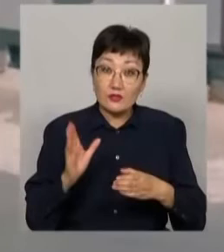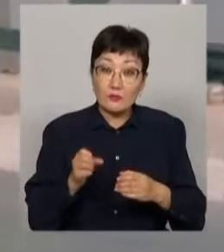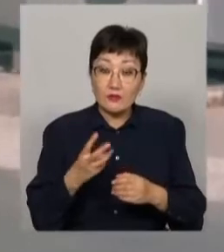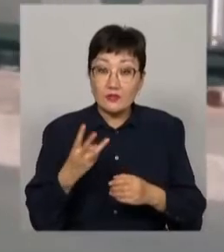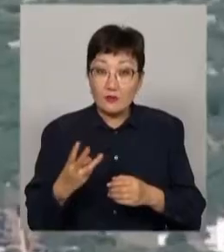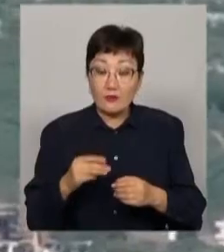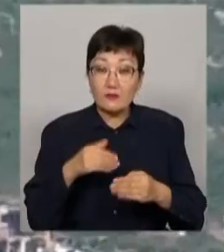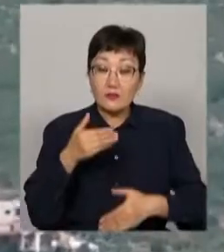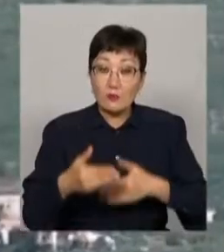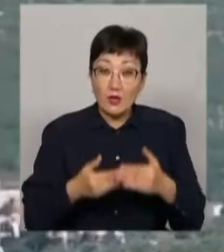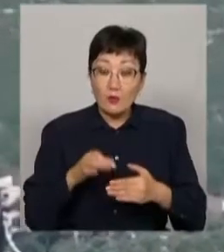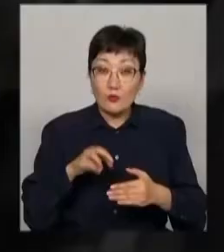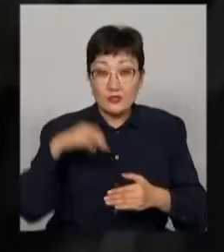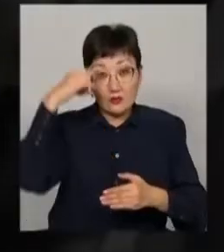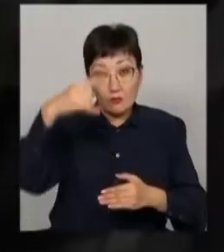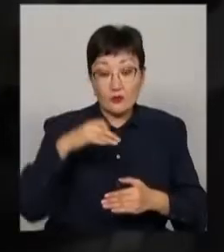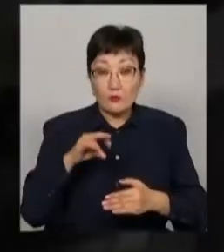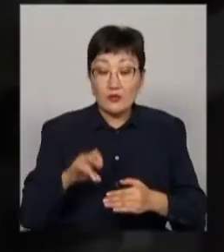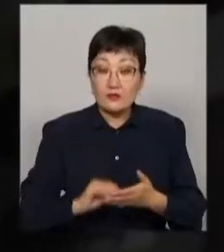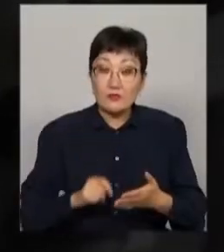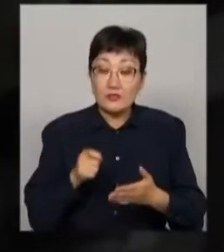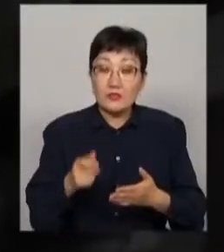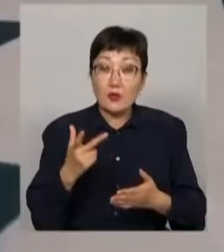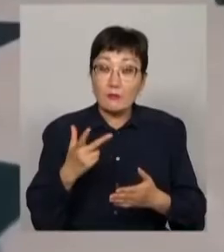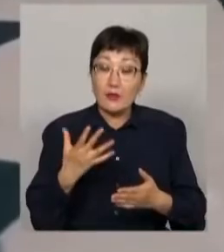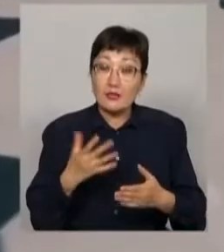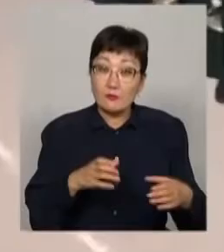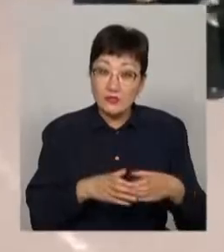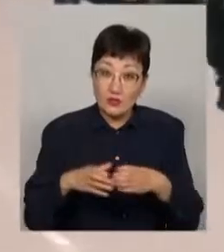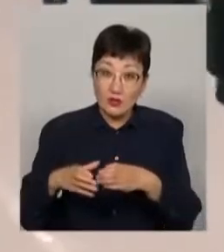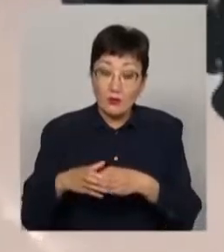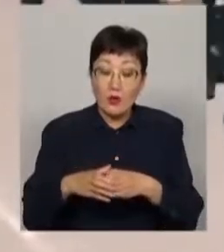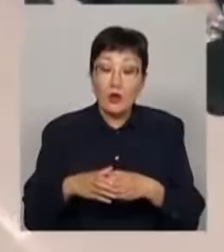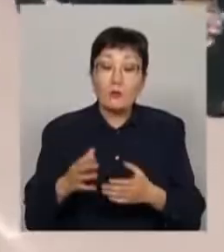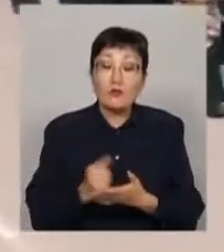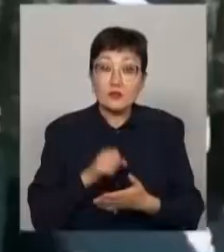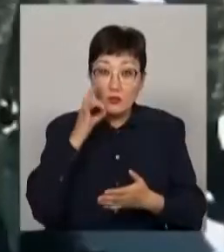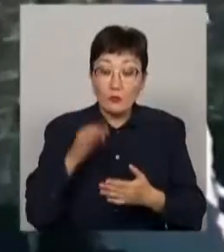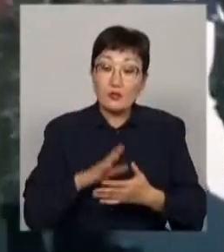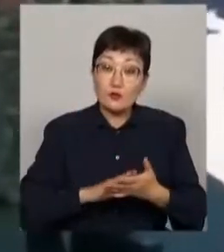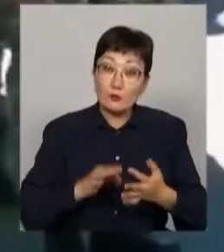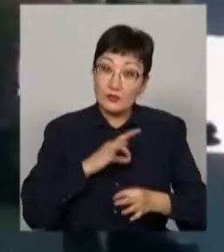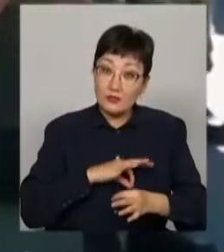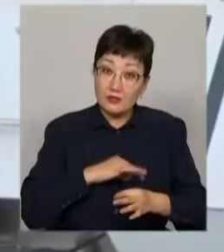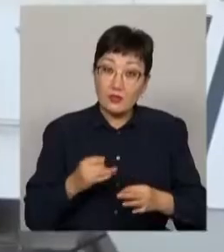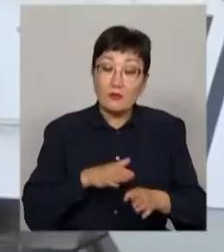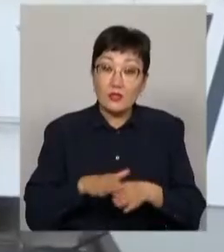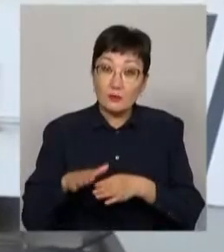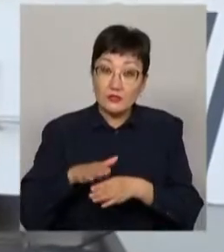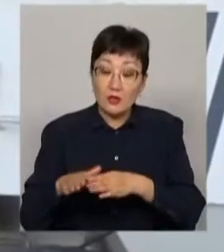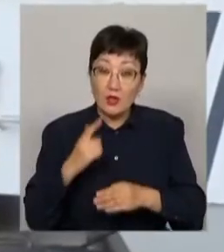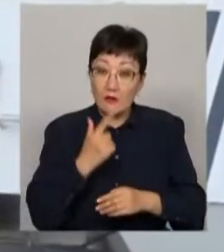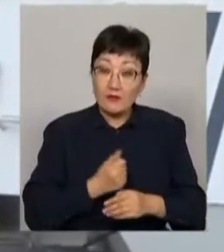этапов от казахстана вон поданные 5 подразделений весь полученный опыт они в дальнейшем используют для совершенствования